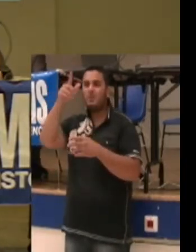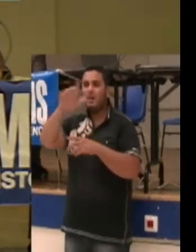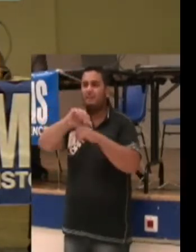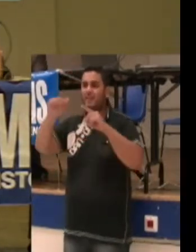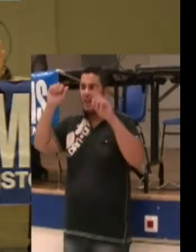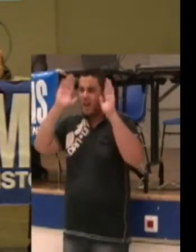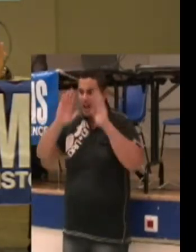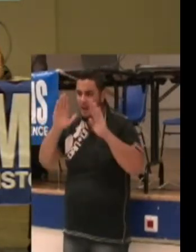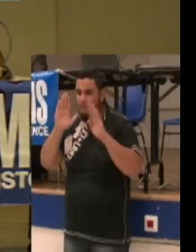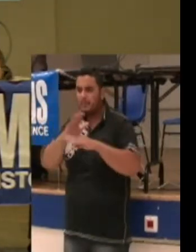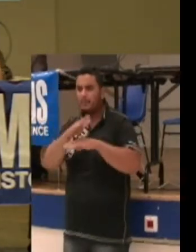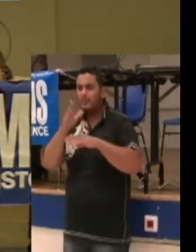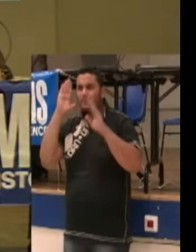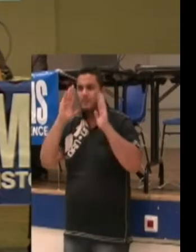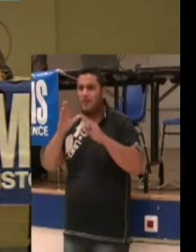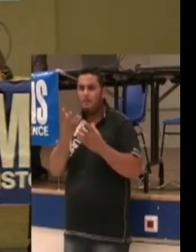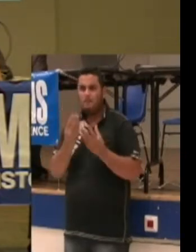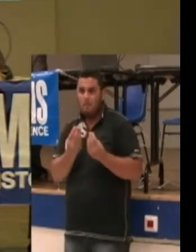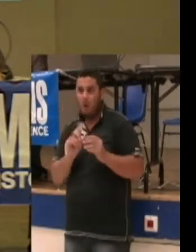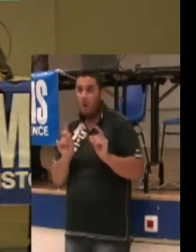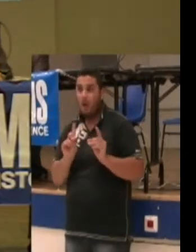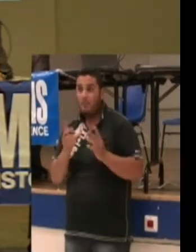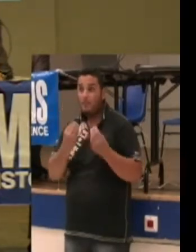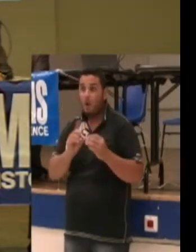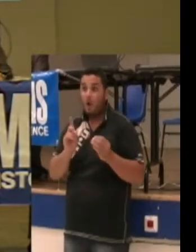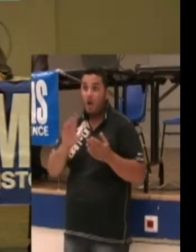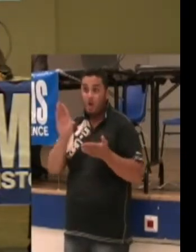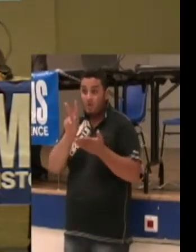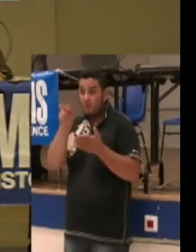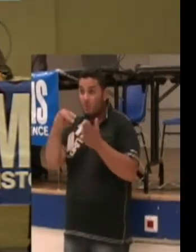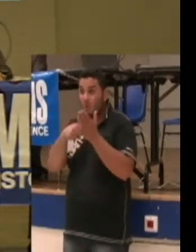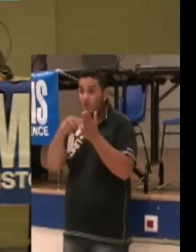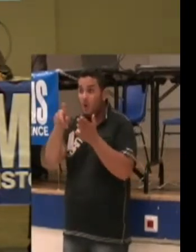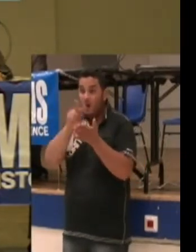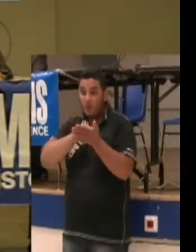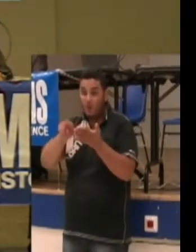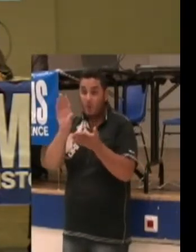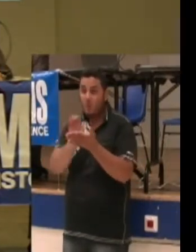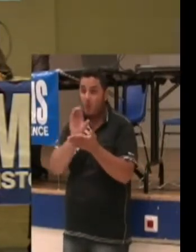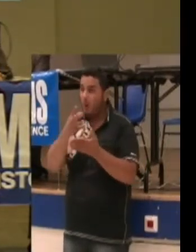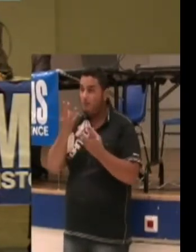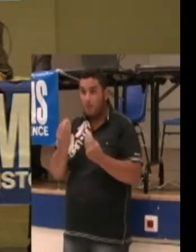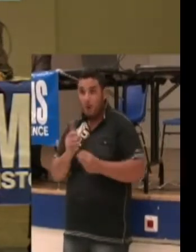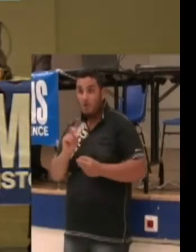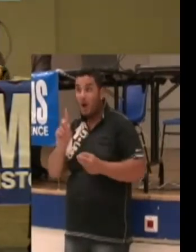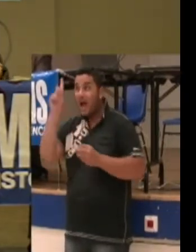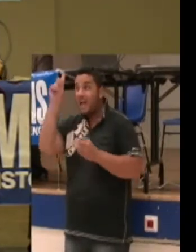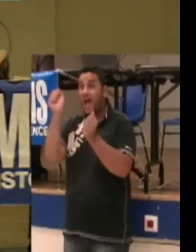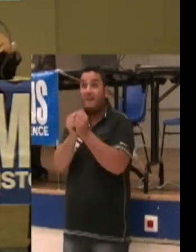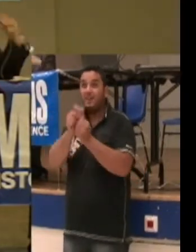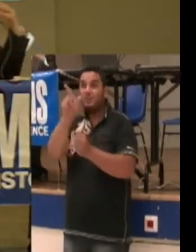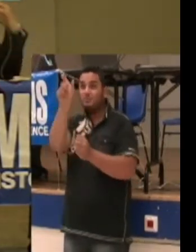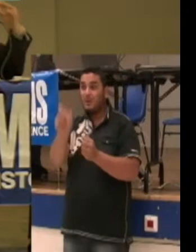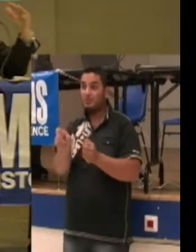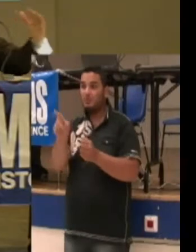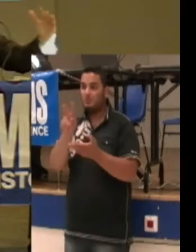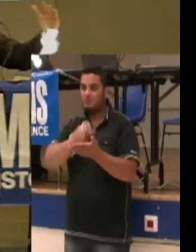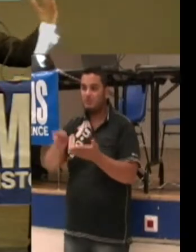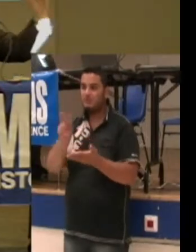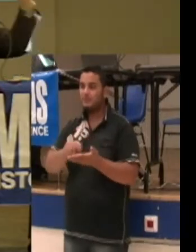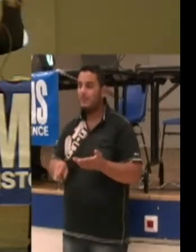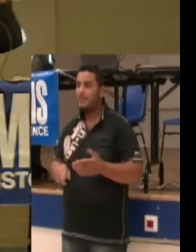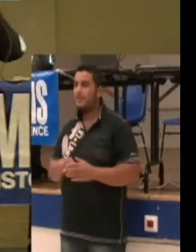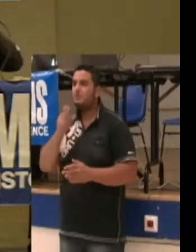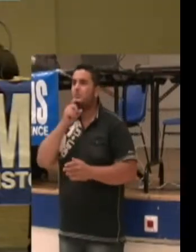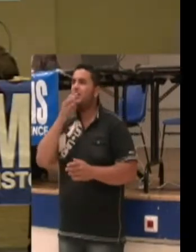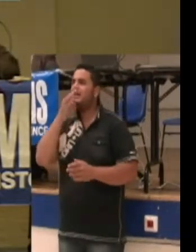Allah, n'aie pas peur. Pourquoi ? Parce que Allah subhanahu wa ta'ala, il est avec toi. Tout à l'heure, il parlait de, ils détruisent,